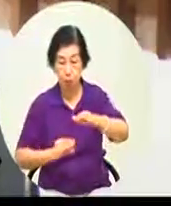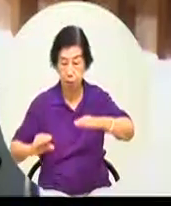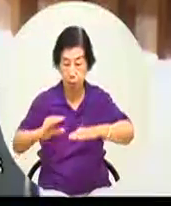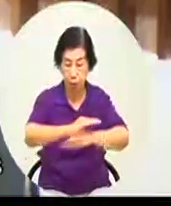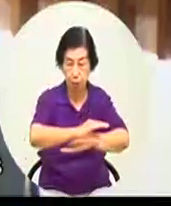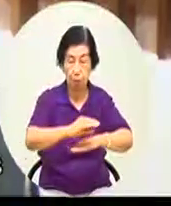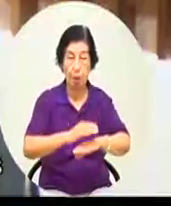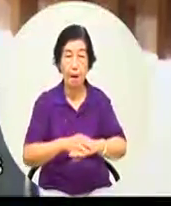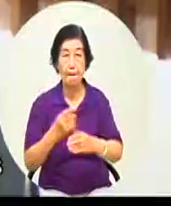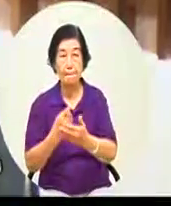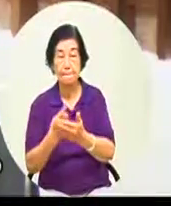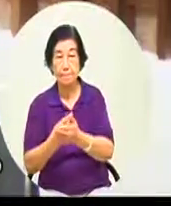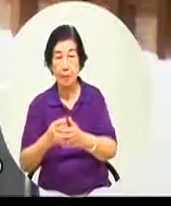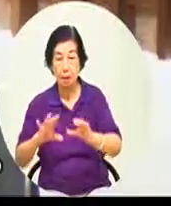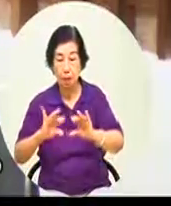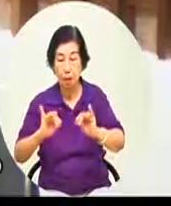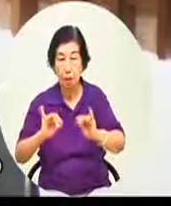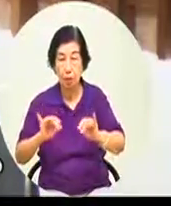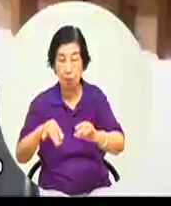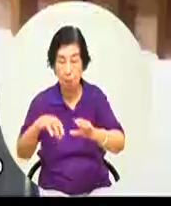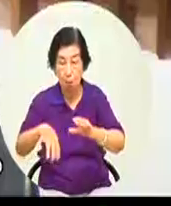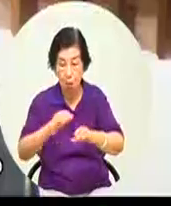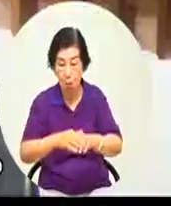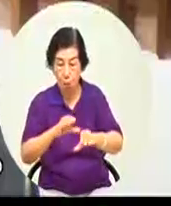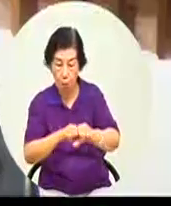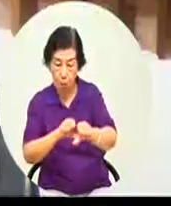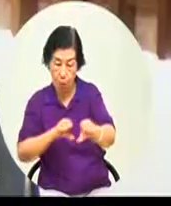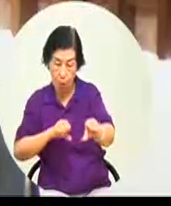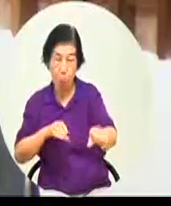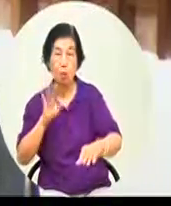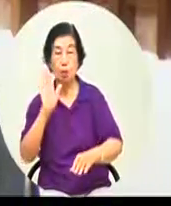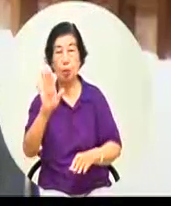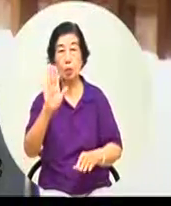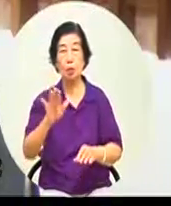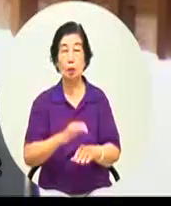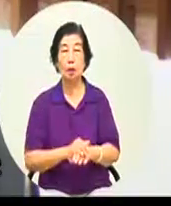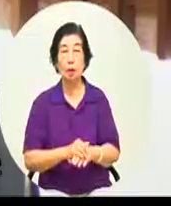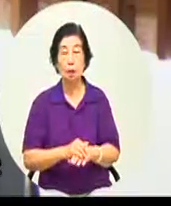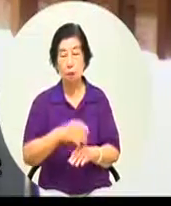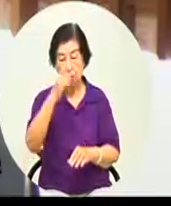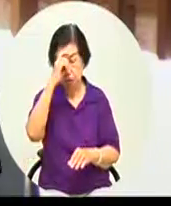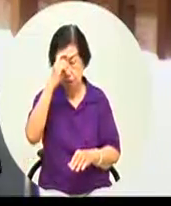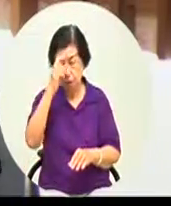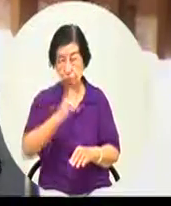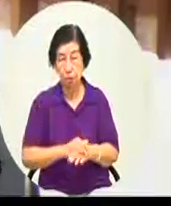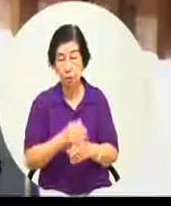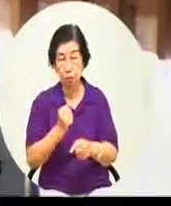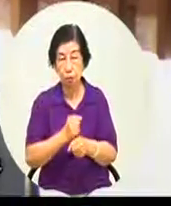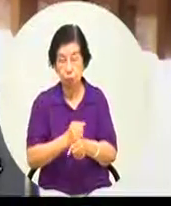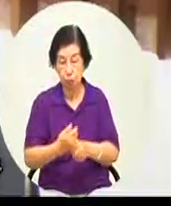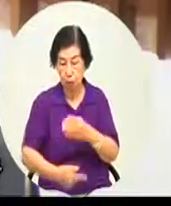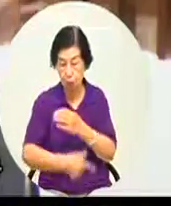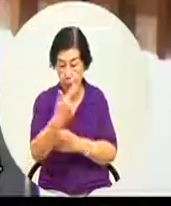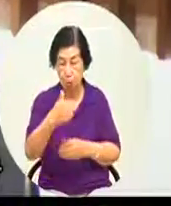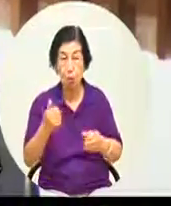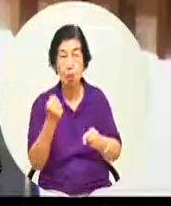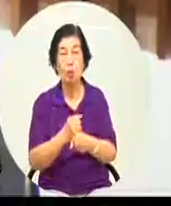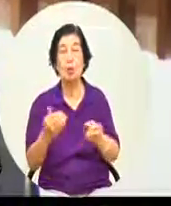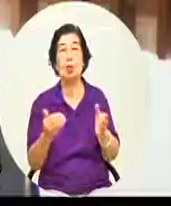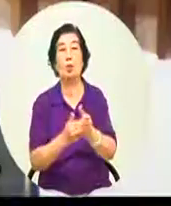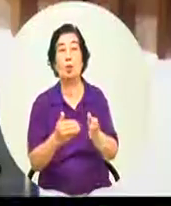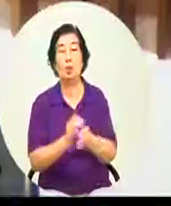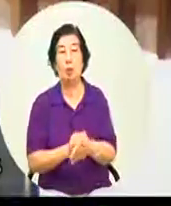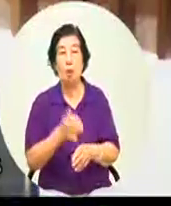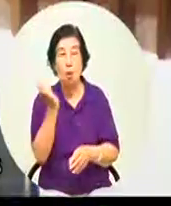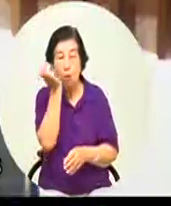一个部落嘛，哈，啊，再继续的争取规划哈，能够早日完成啦。啊，当然这个是哈，不是干那工山林